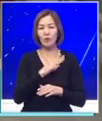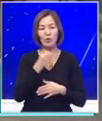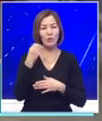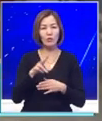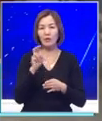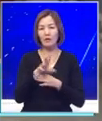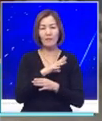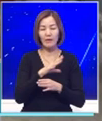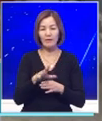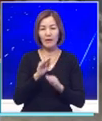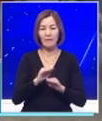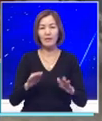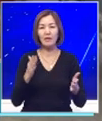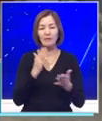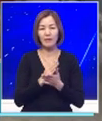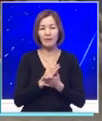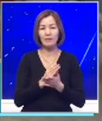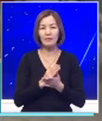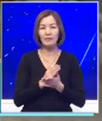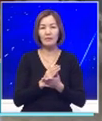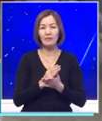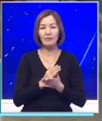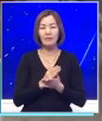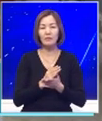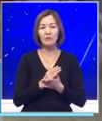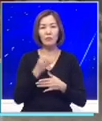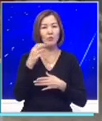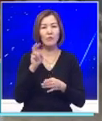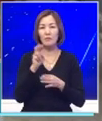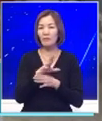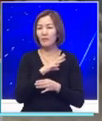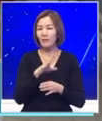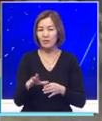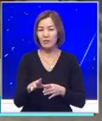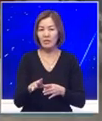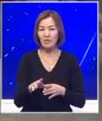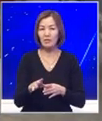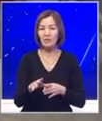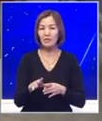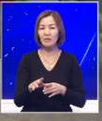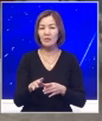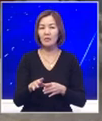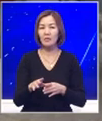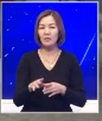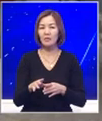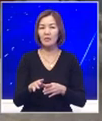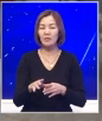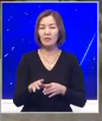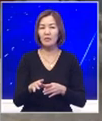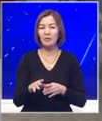орталықтарға келмеген балалар бар. Мысалы, орталыққа бейімделмеген, қоршаған жан жағындағы өздерімен